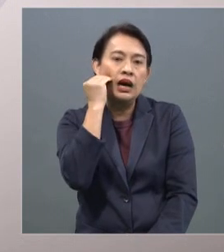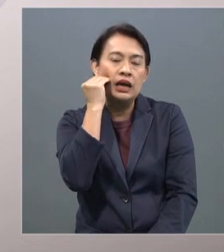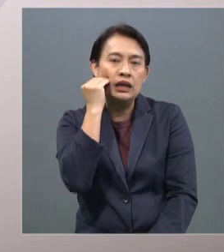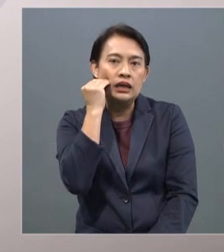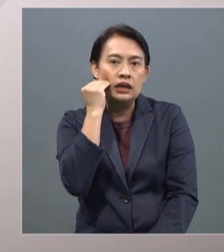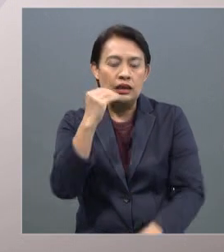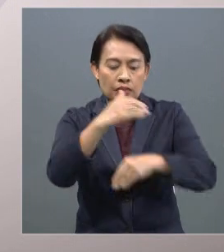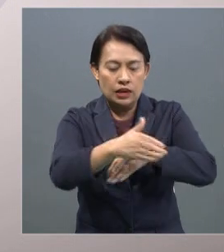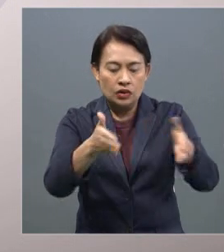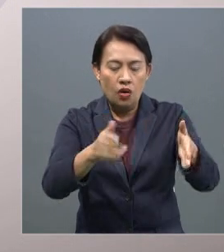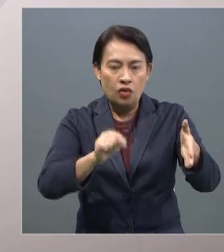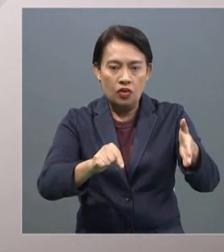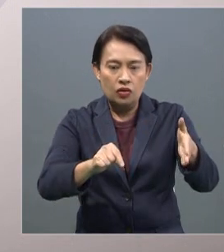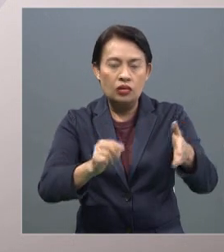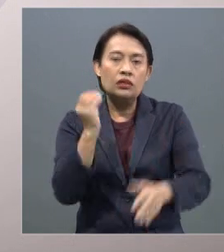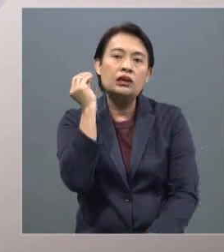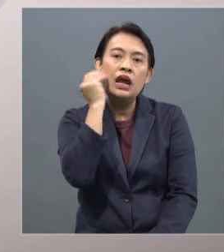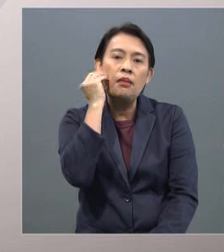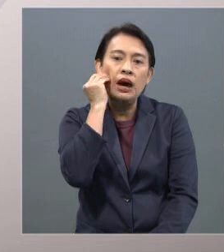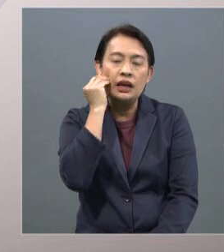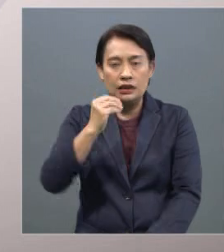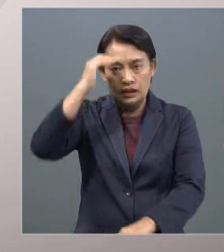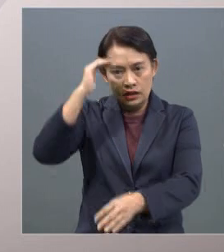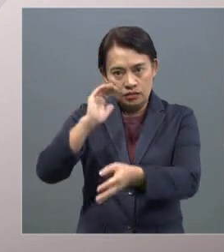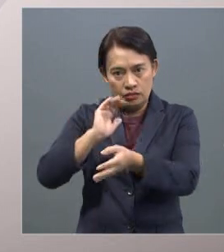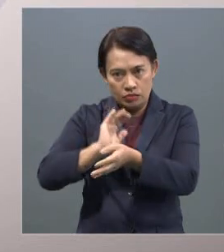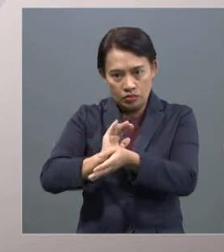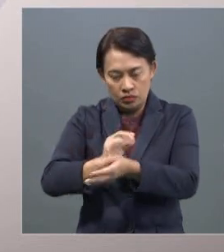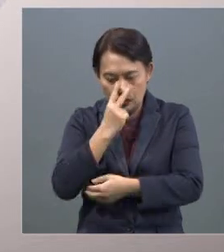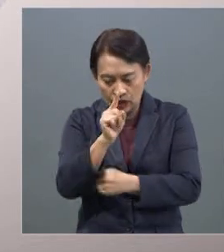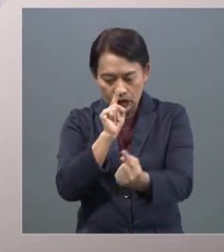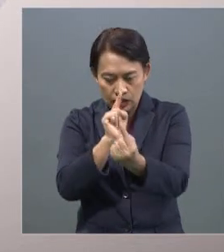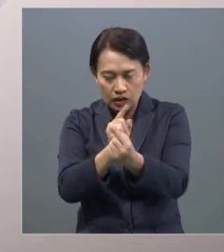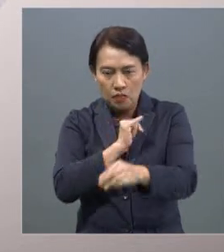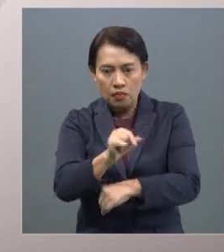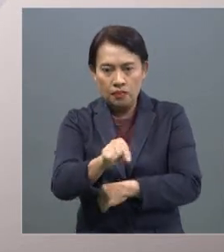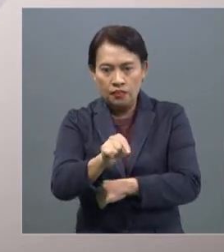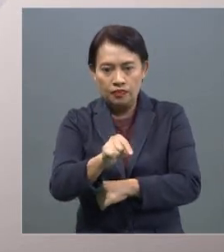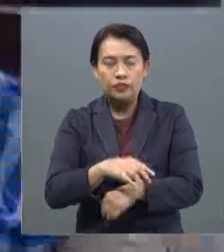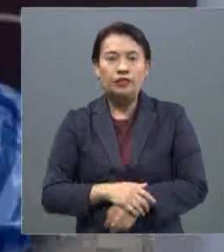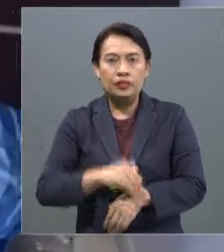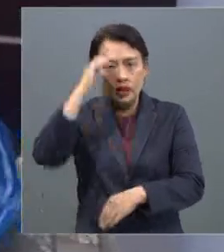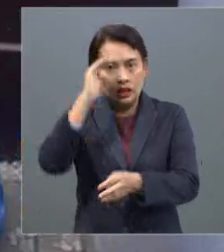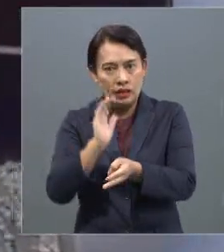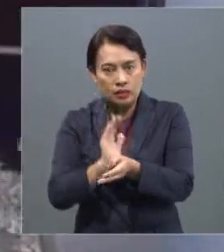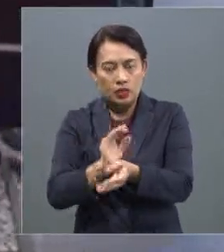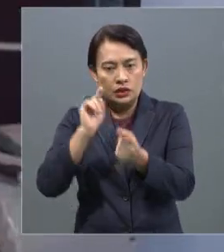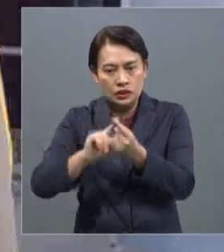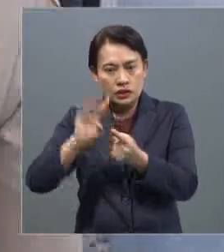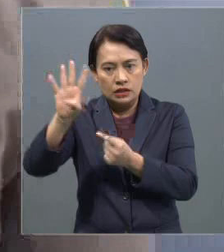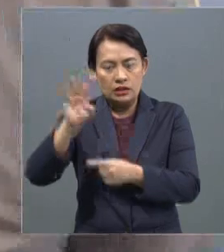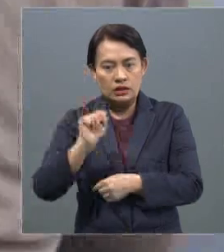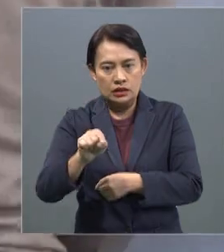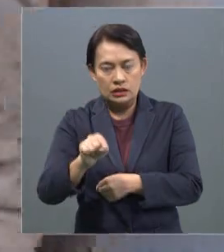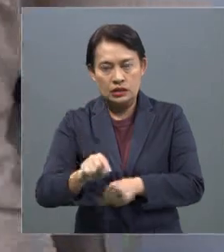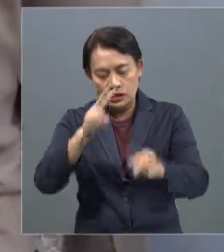ลังๆนี่ค่ะอันนี้คือสิ่งที่เจ้าหน้าที่เขาไปเจอนะคะเป็นตำรวจกองกำกับการ 4กองบังคับการปราบปรามการกระทำความผิดเกี่ยวกับการ